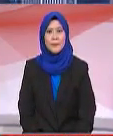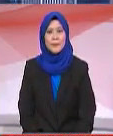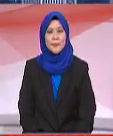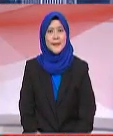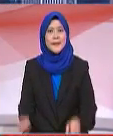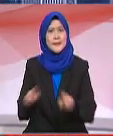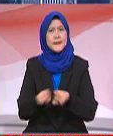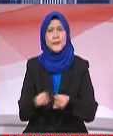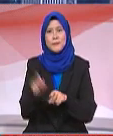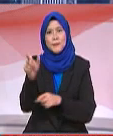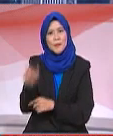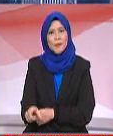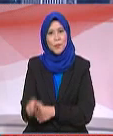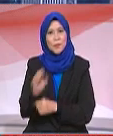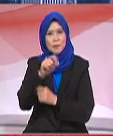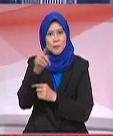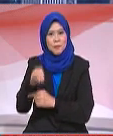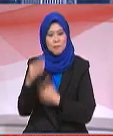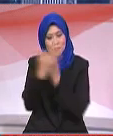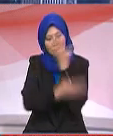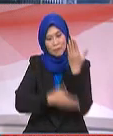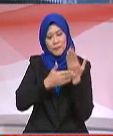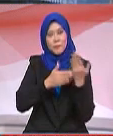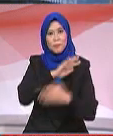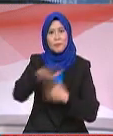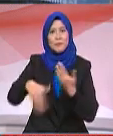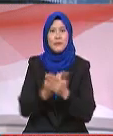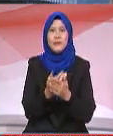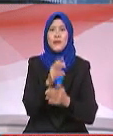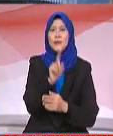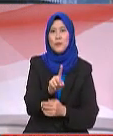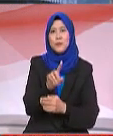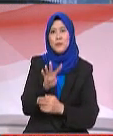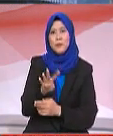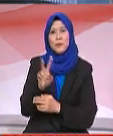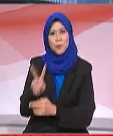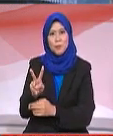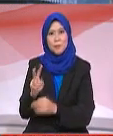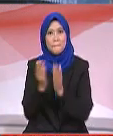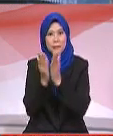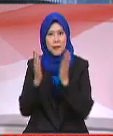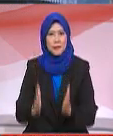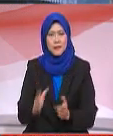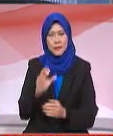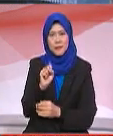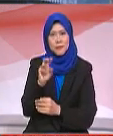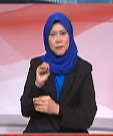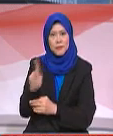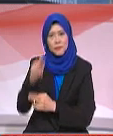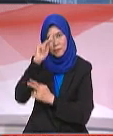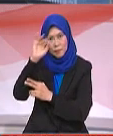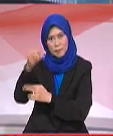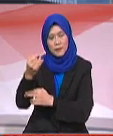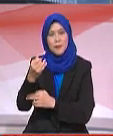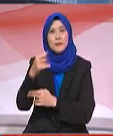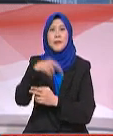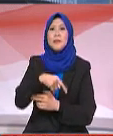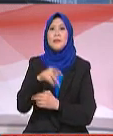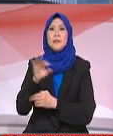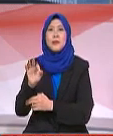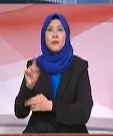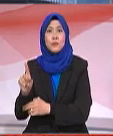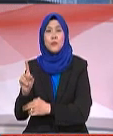Sama seperti calon-calon SPM di seluruh negara, kesemua 142 pelajar SMK Putrajaya Presin